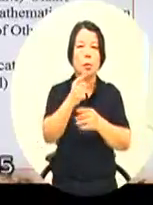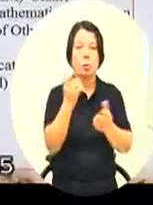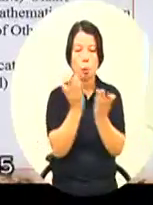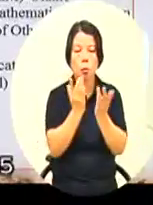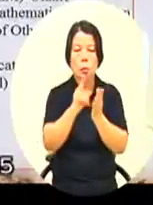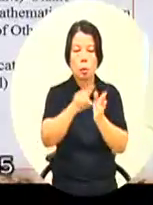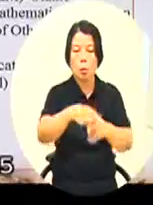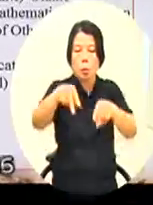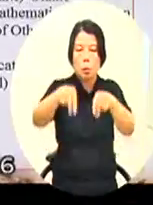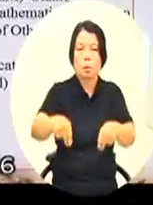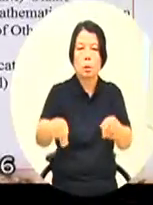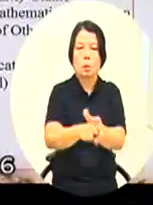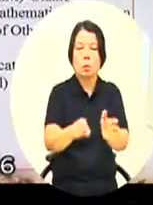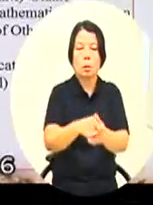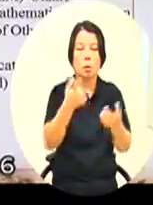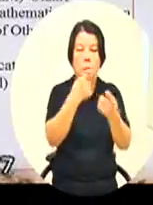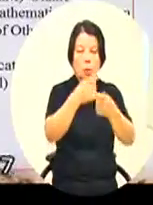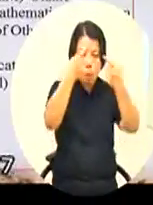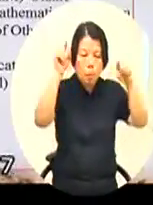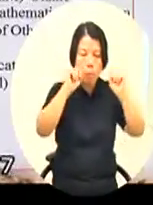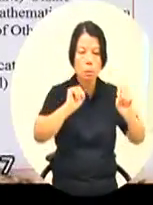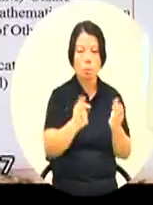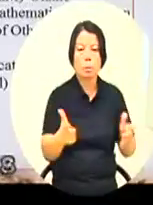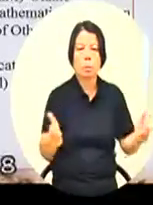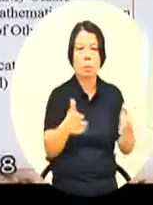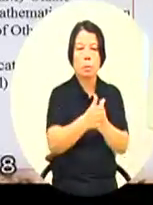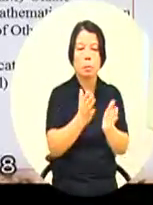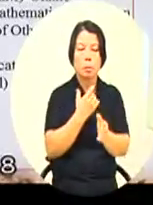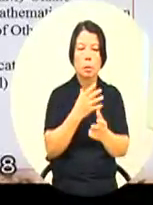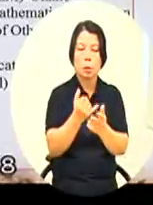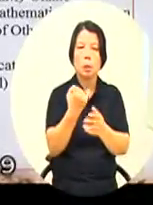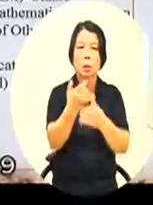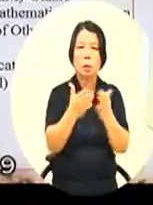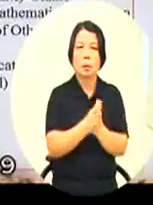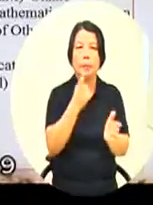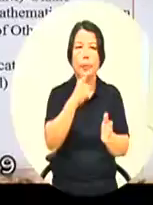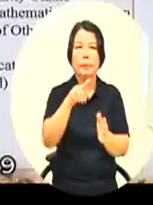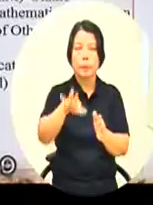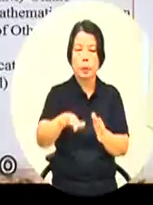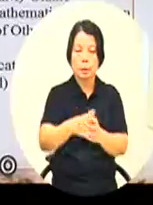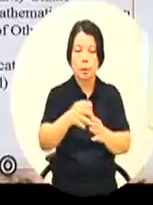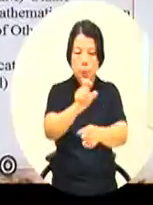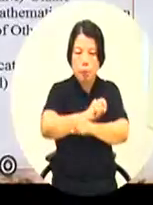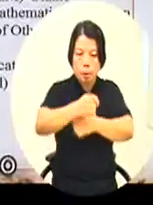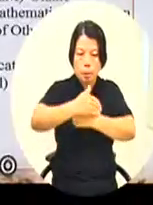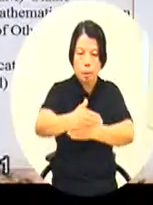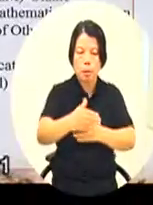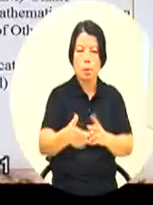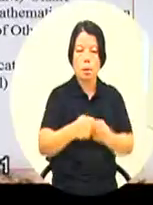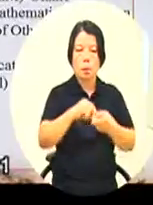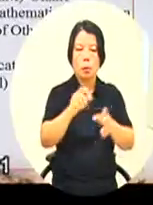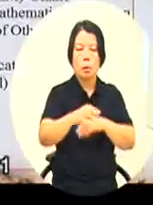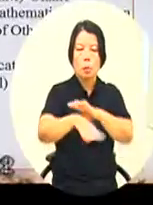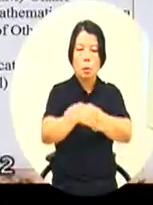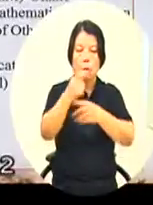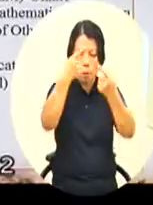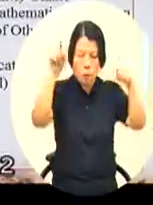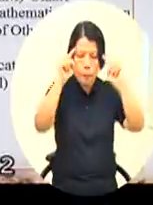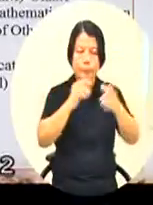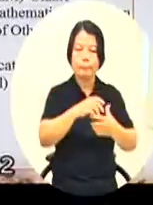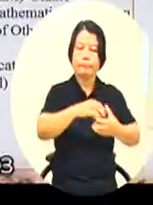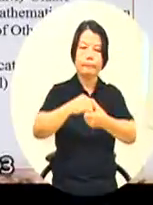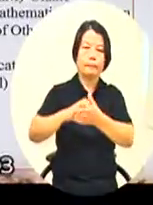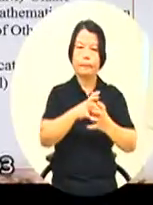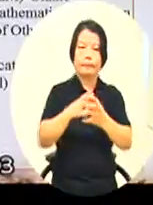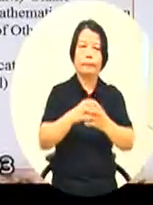他们签订的不同大学以后要签订的就是属于这种 Online Master Degree 的课程，之后可以跟这个空大可以做结合哈。